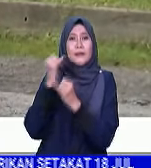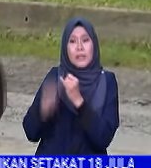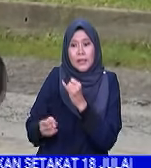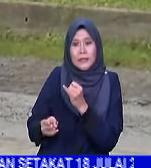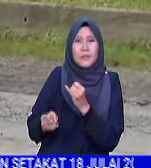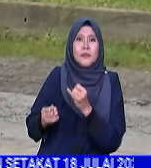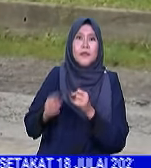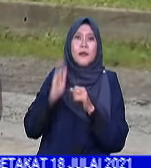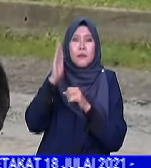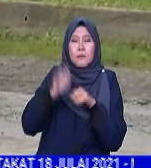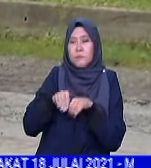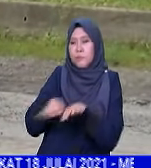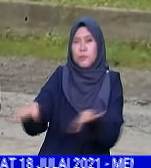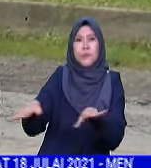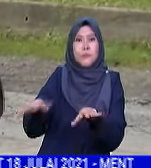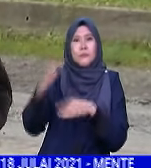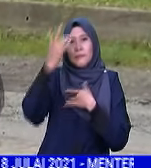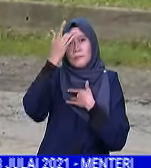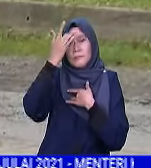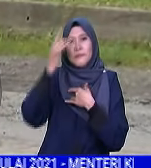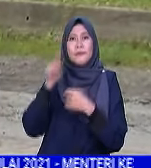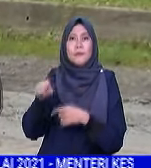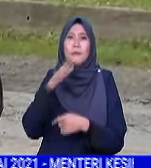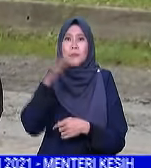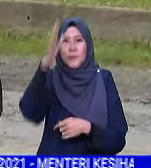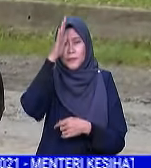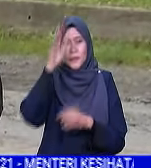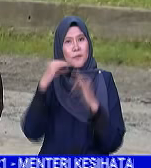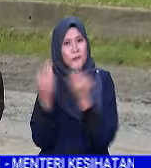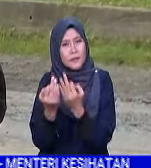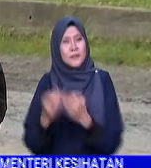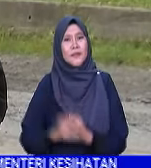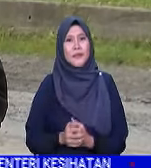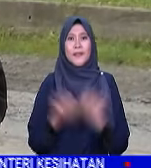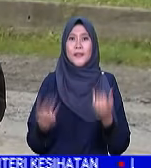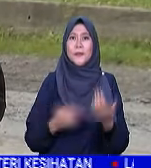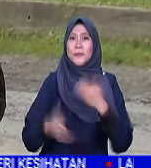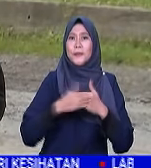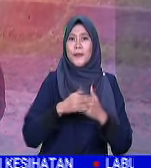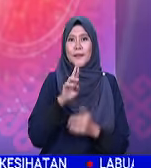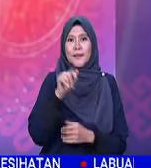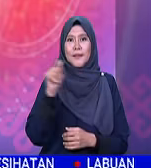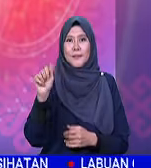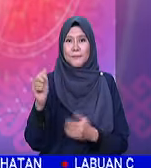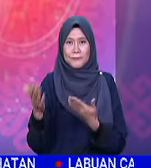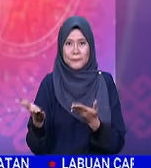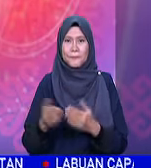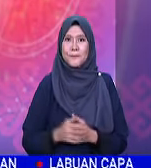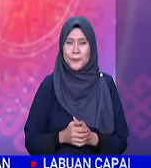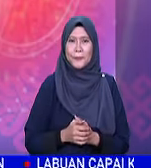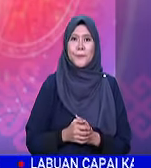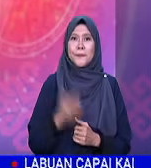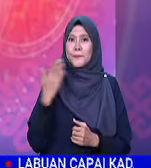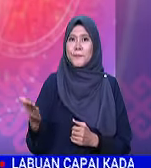akan memberi sesuatu yang tidak baik, jangkitan penyakit kepada mereka. Rita teruskan berita wilayah. Silakan. Baik, terima